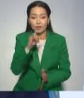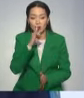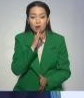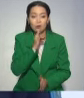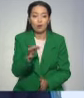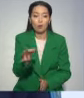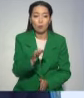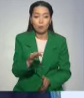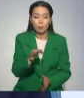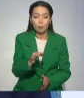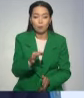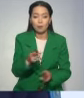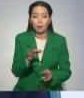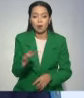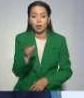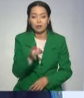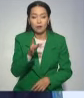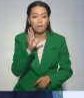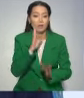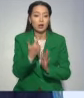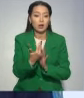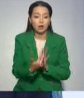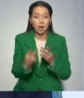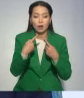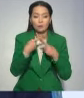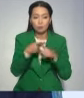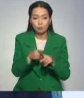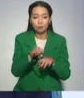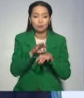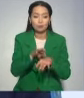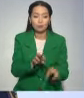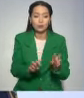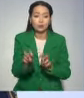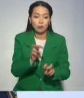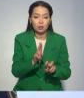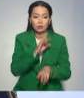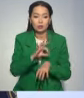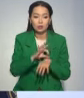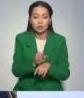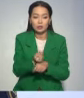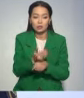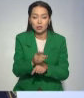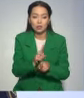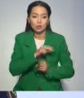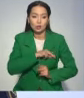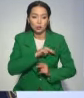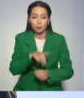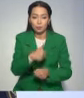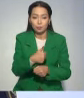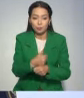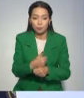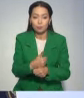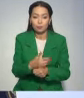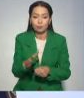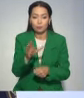области которые с помощью водолазного оборудования проводят поисковые работы неоднократно сотрудниками Департамента по